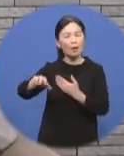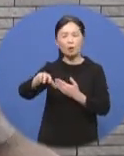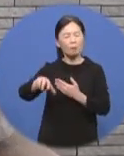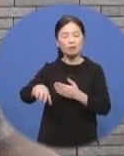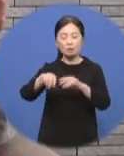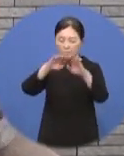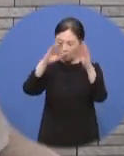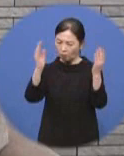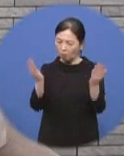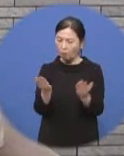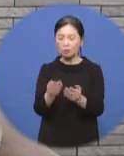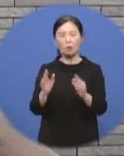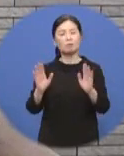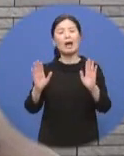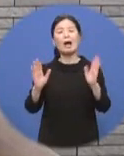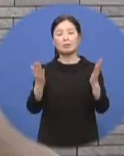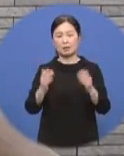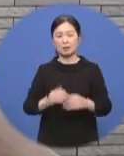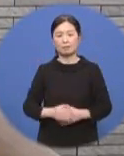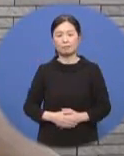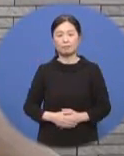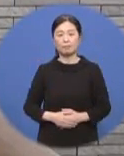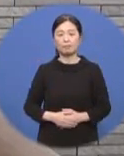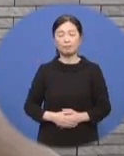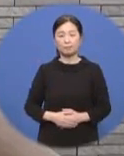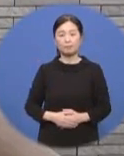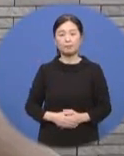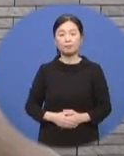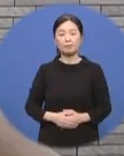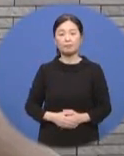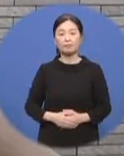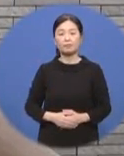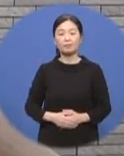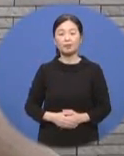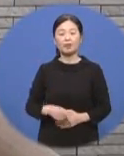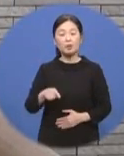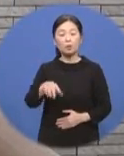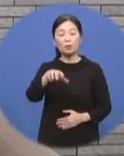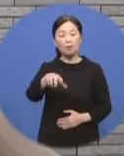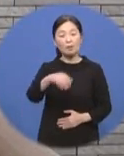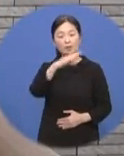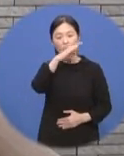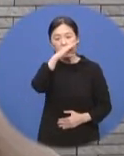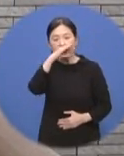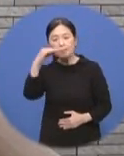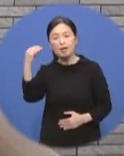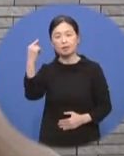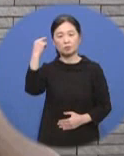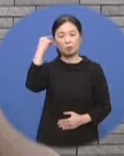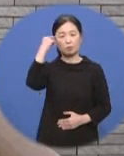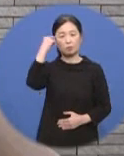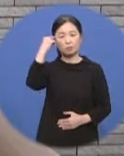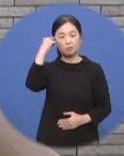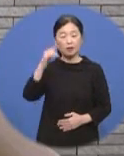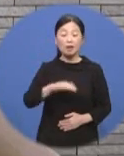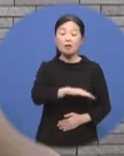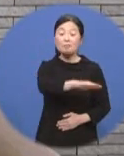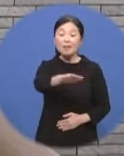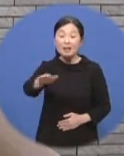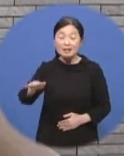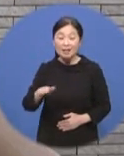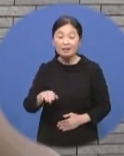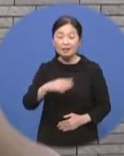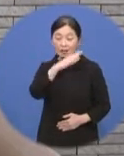ですよ。その見え方がまた非常によく見えるので、僕は素晴らしい場所だ、皆さん素晴らしいところに住んでます